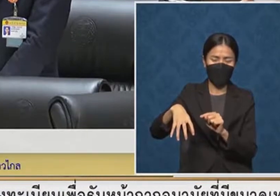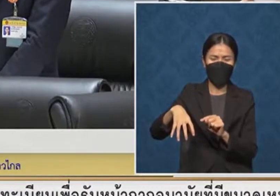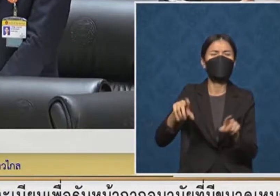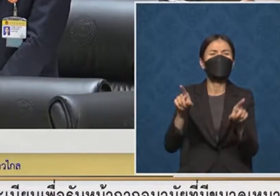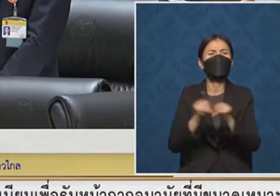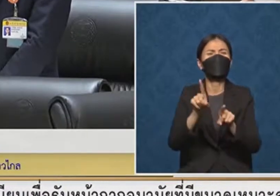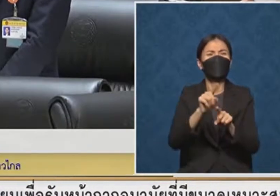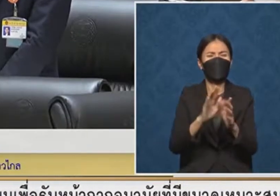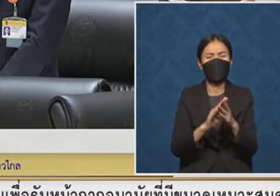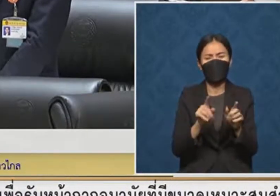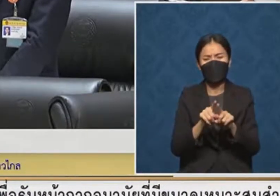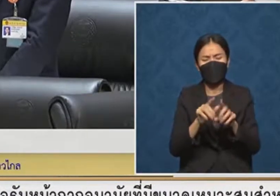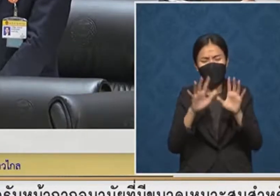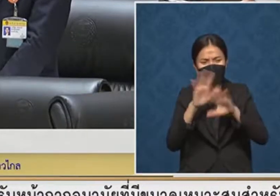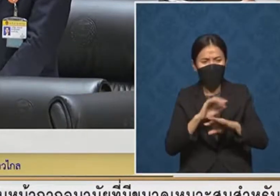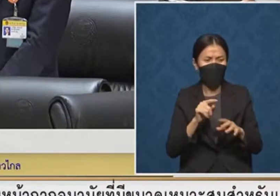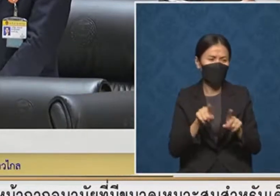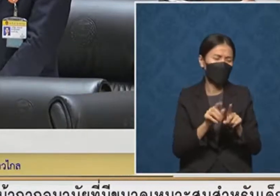แ